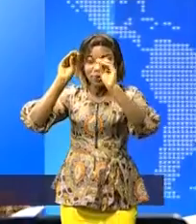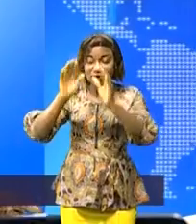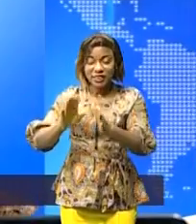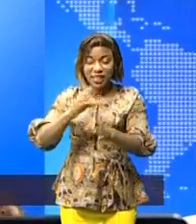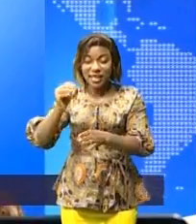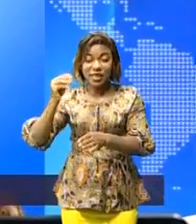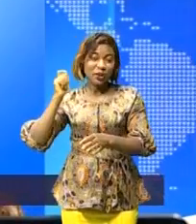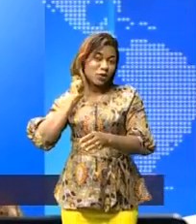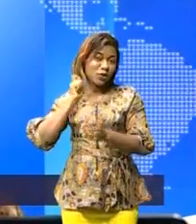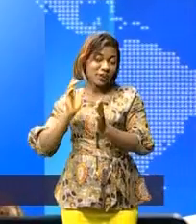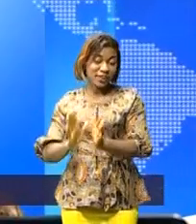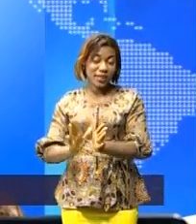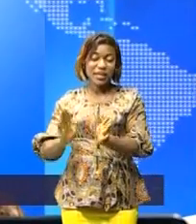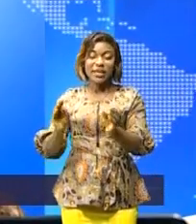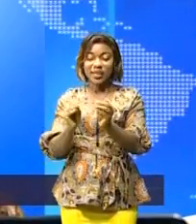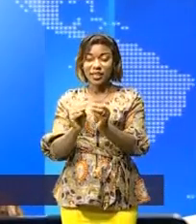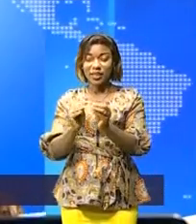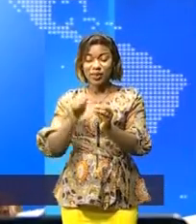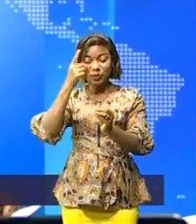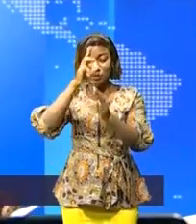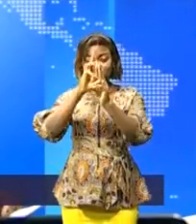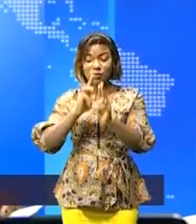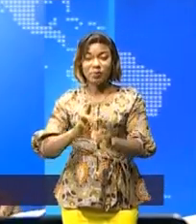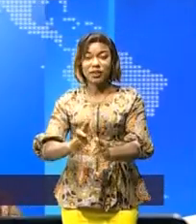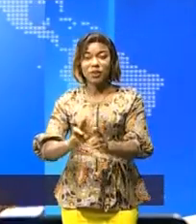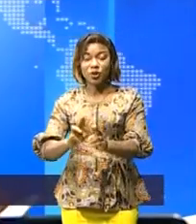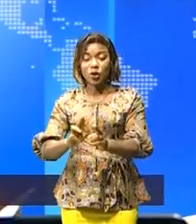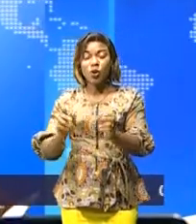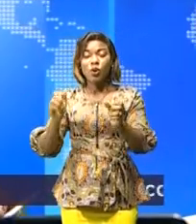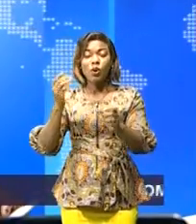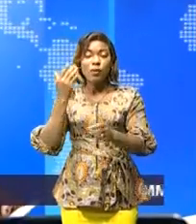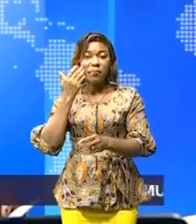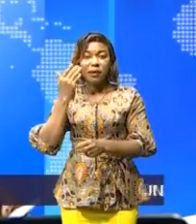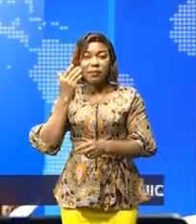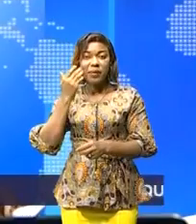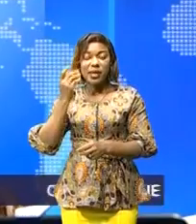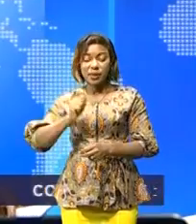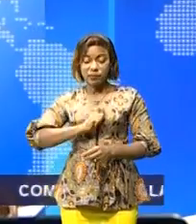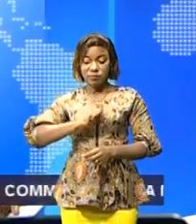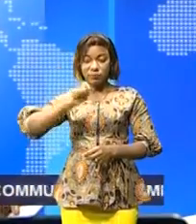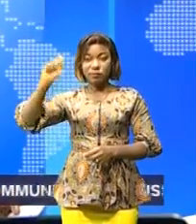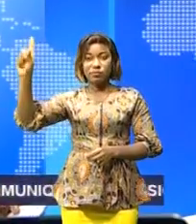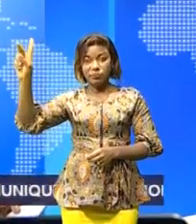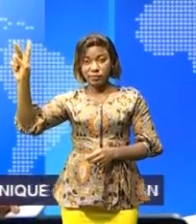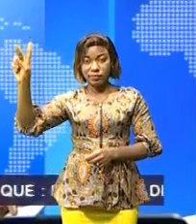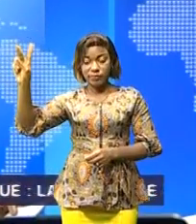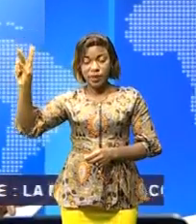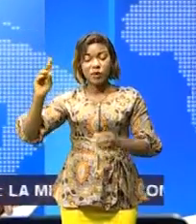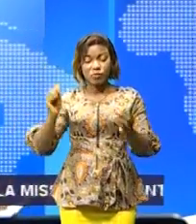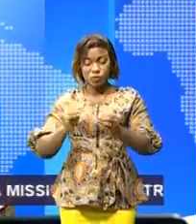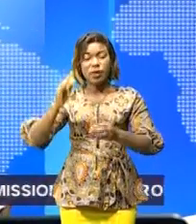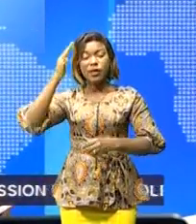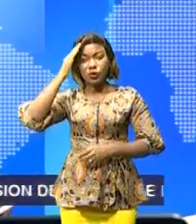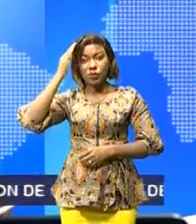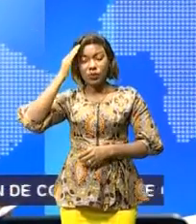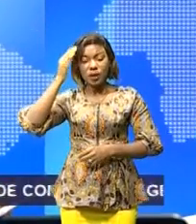se sont réunis pour aller rendre hommage au feu docteur Étienne Tshisekedi Mulumba, parce qu'ils